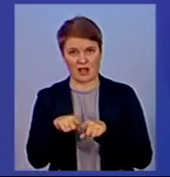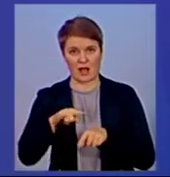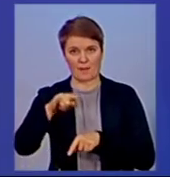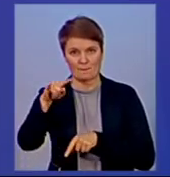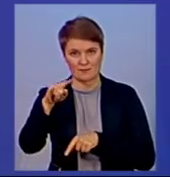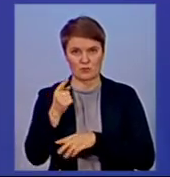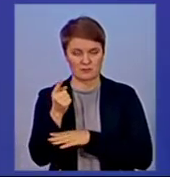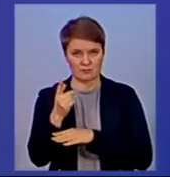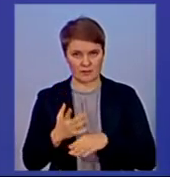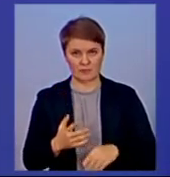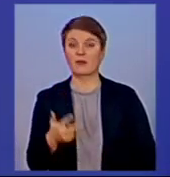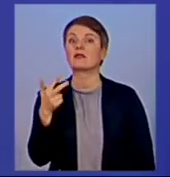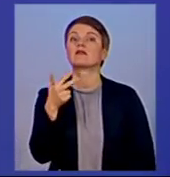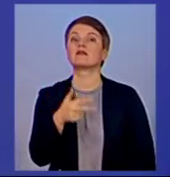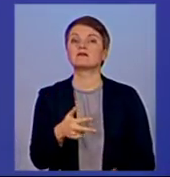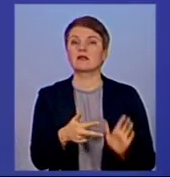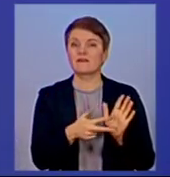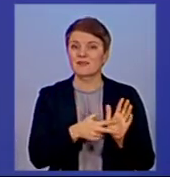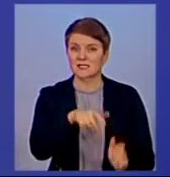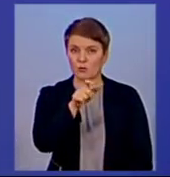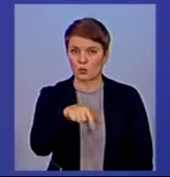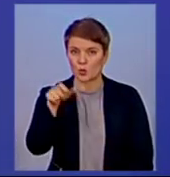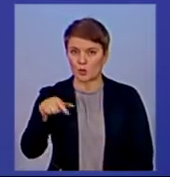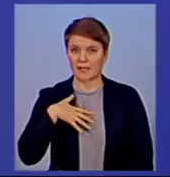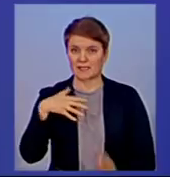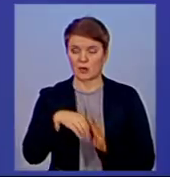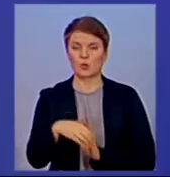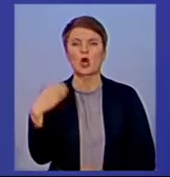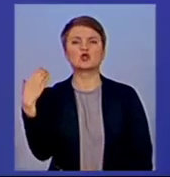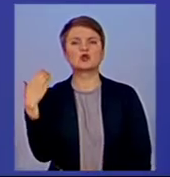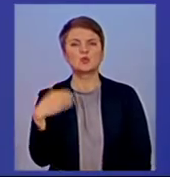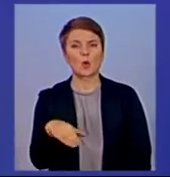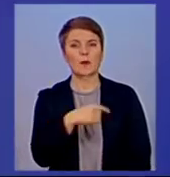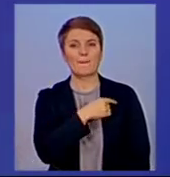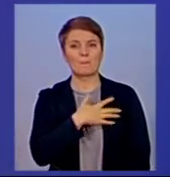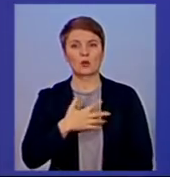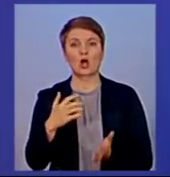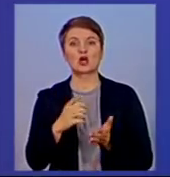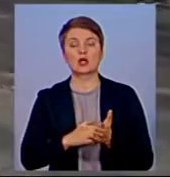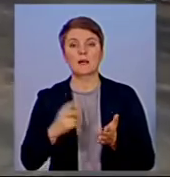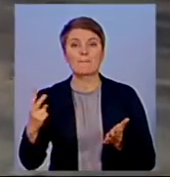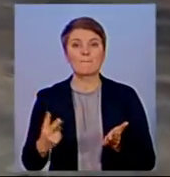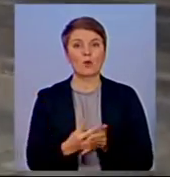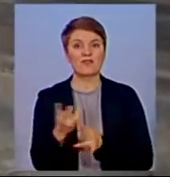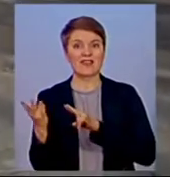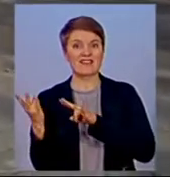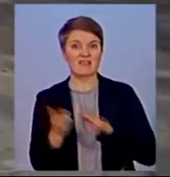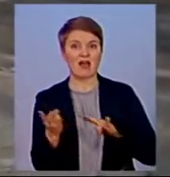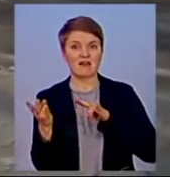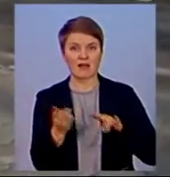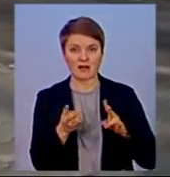Щонайменше 38 людей загинули. Ще близько сотні поранені через подвійний теракт у столиці Іраку – Багдаді.